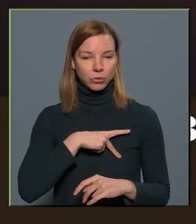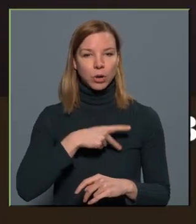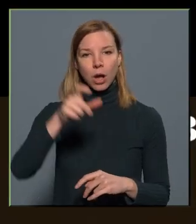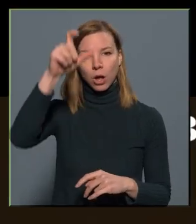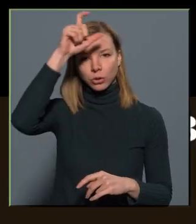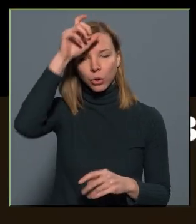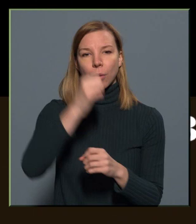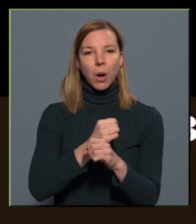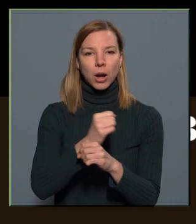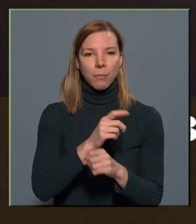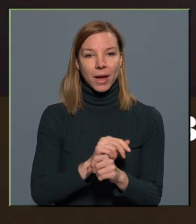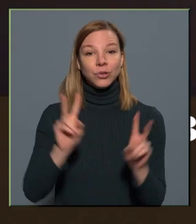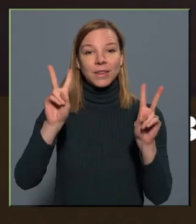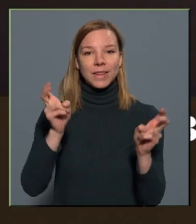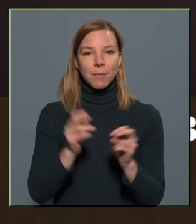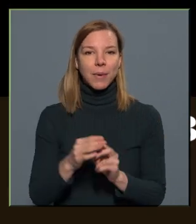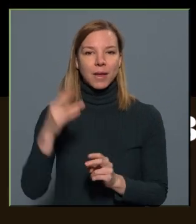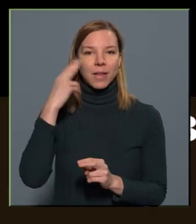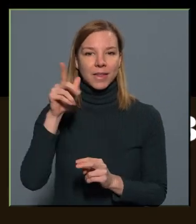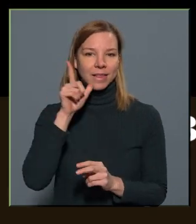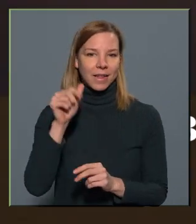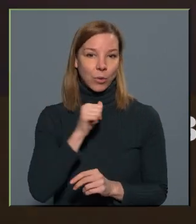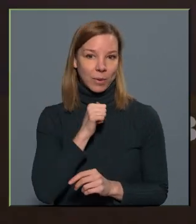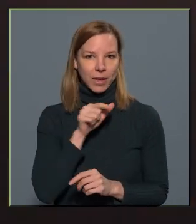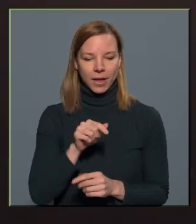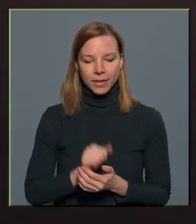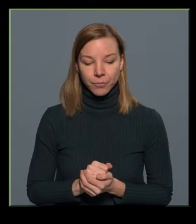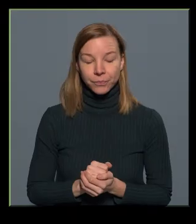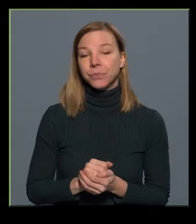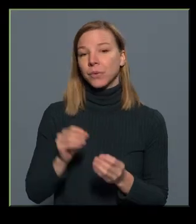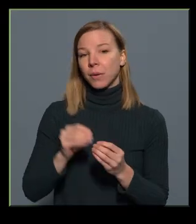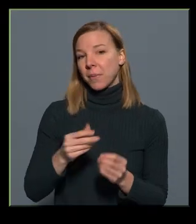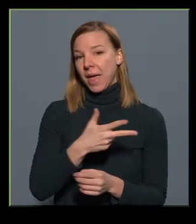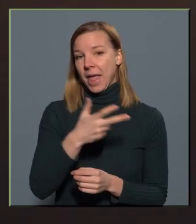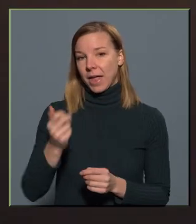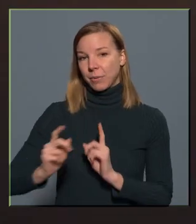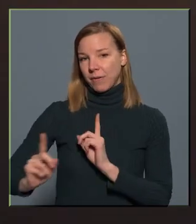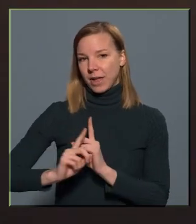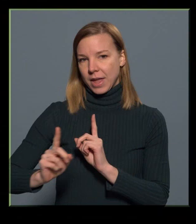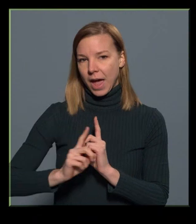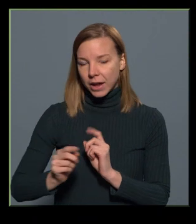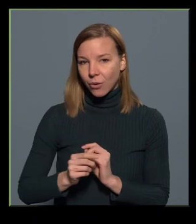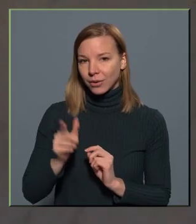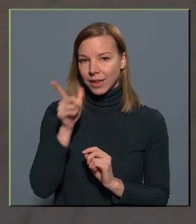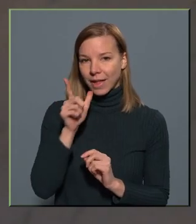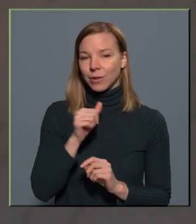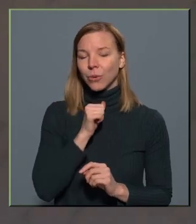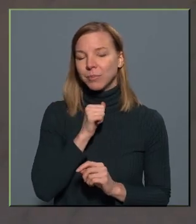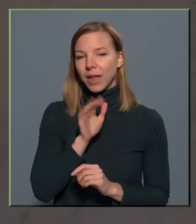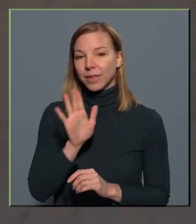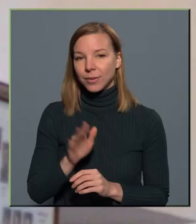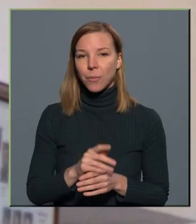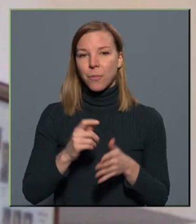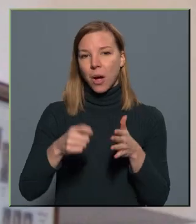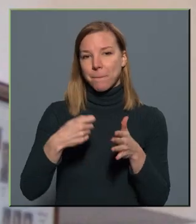László gimnázium volt. Igazából én most már harmadik éve járok a Lászlóban, média szakra, és